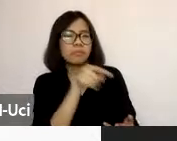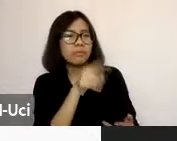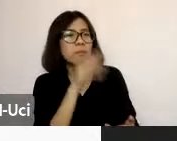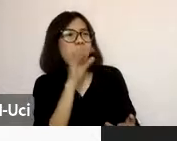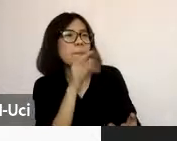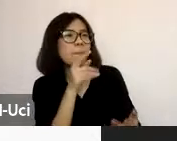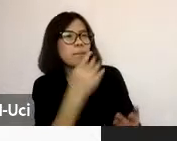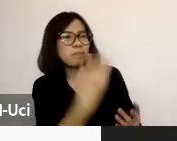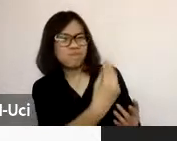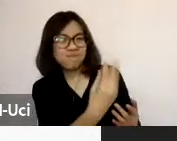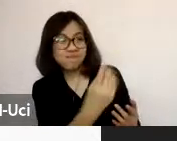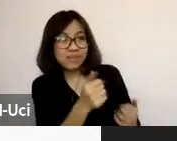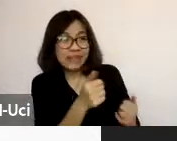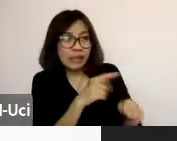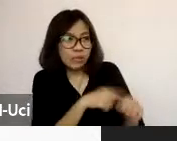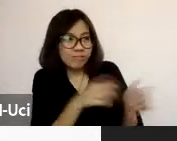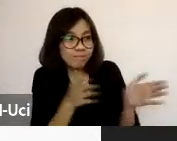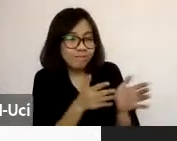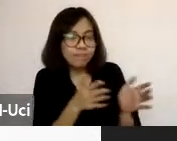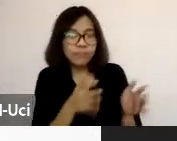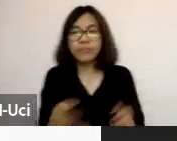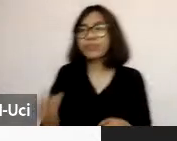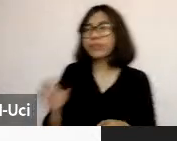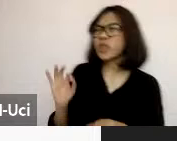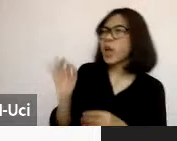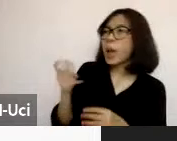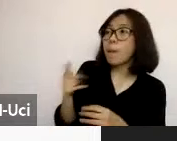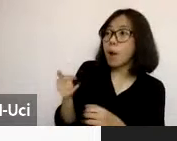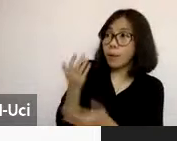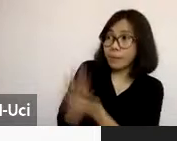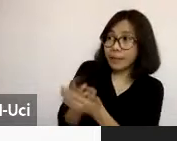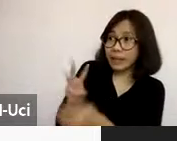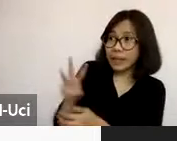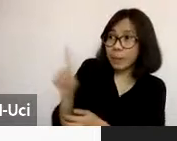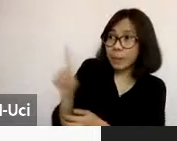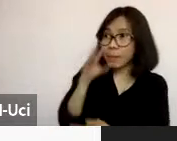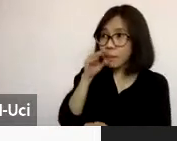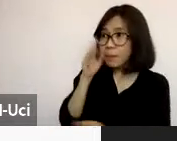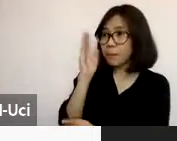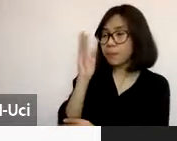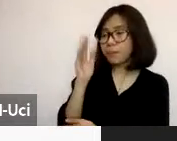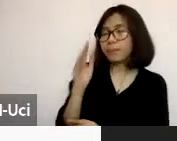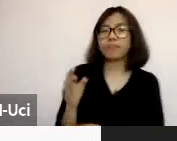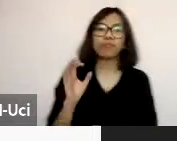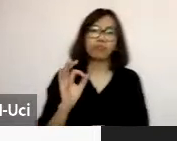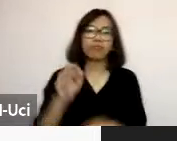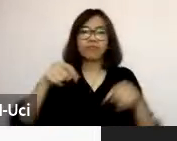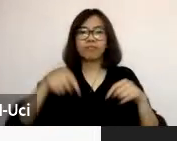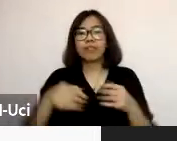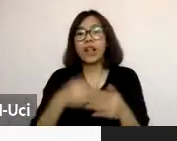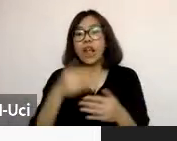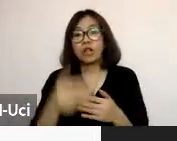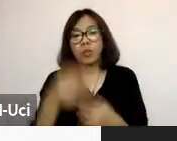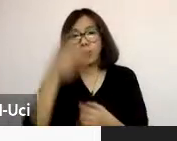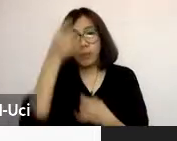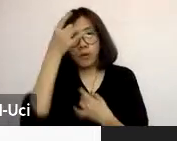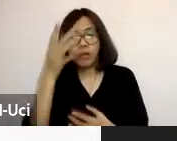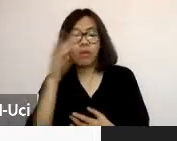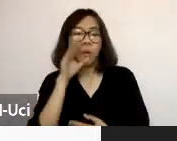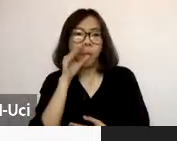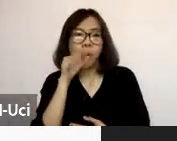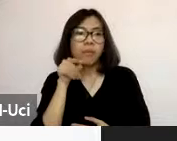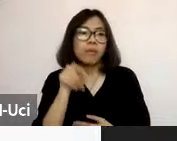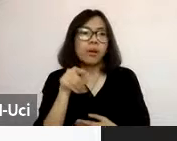Oke kalau boleh saya minta ketiga menit lagi Kemudian mengenai OJK yang membentuk